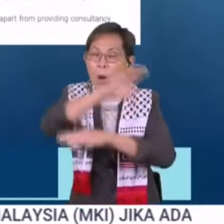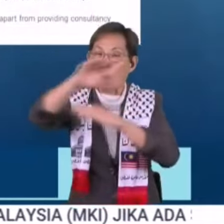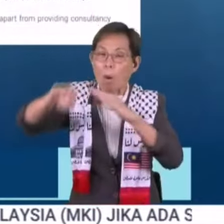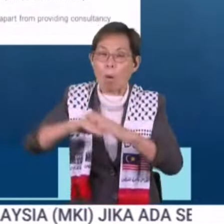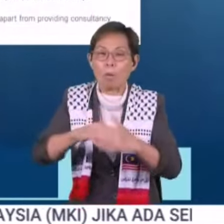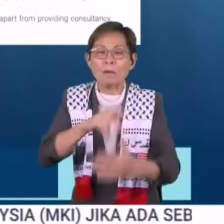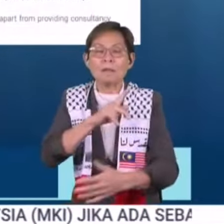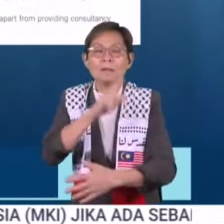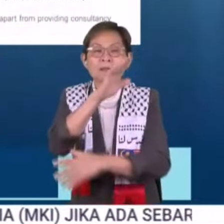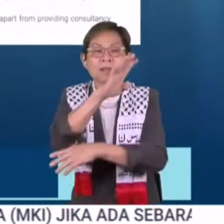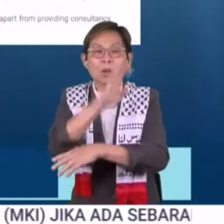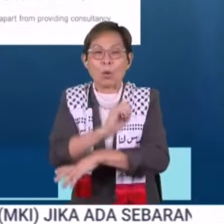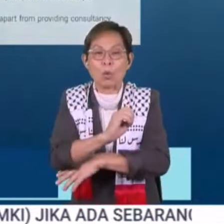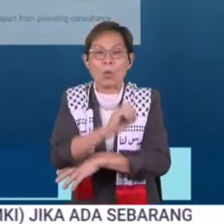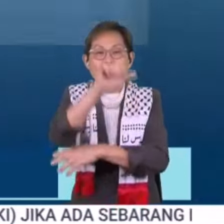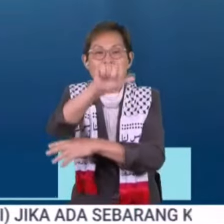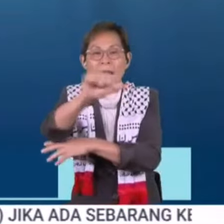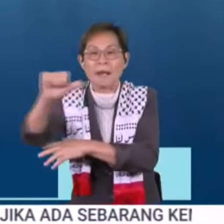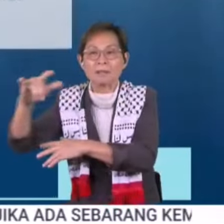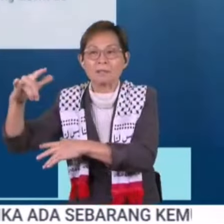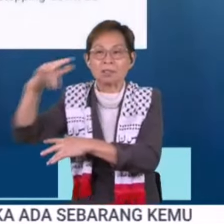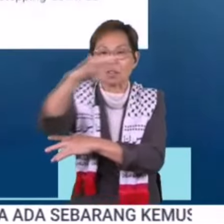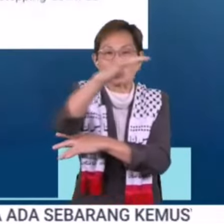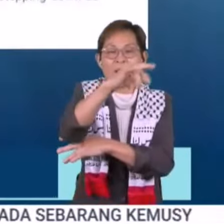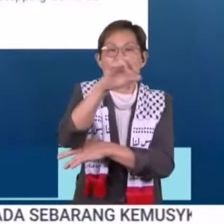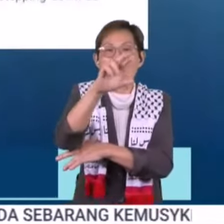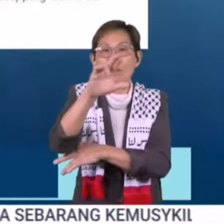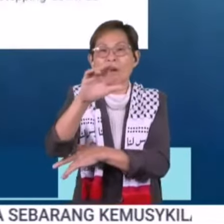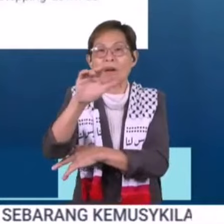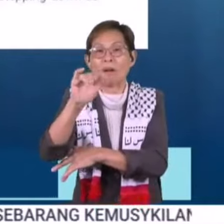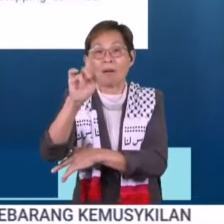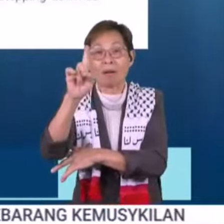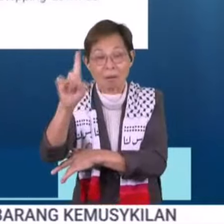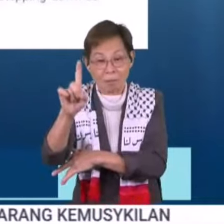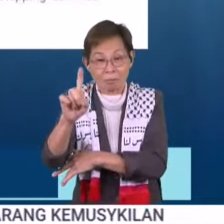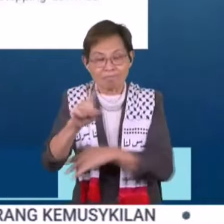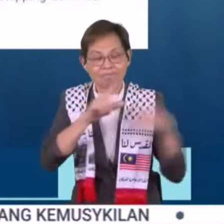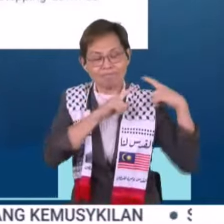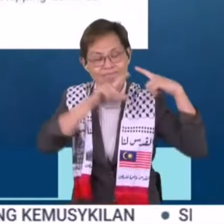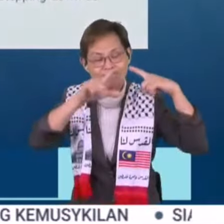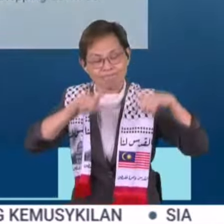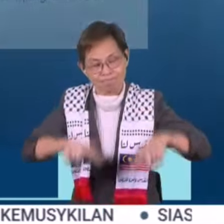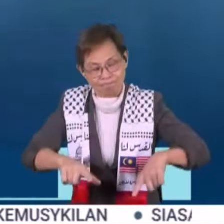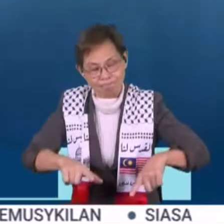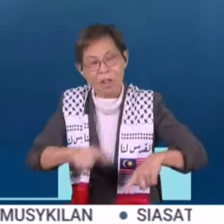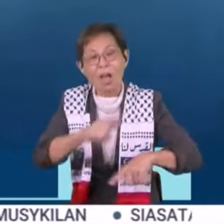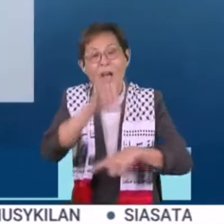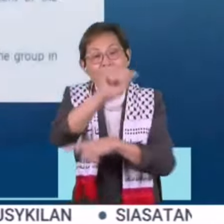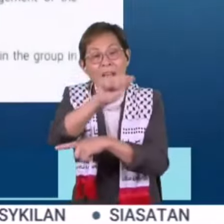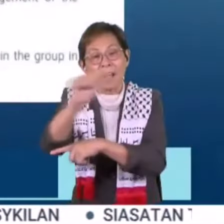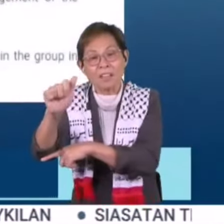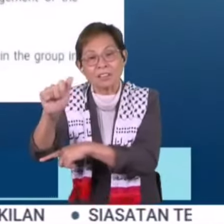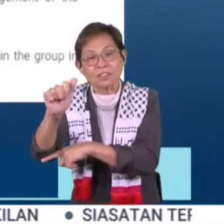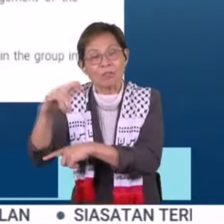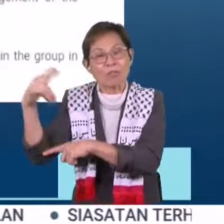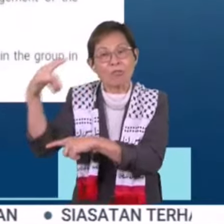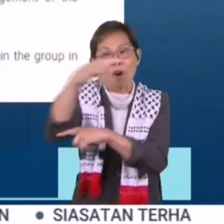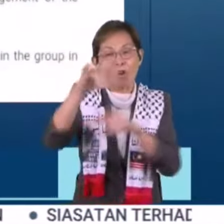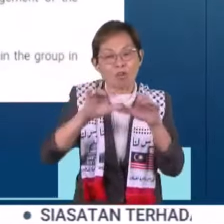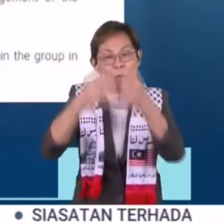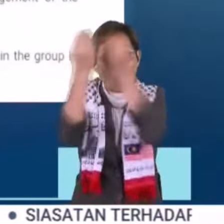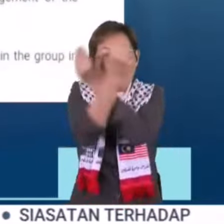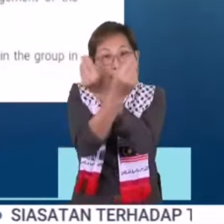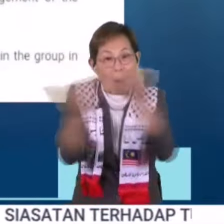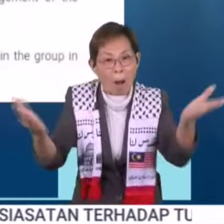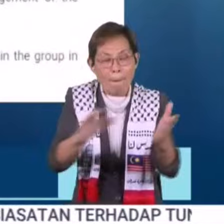Ketua Pegawai Eksekutif AirAsia Berhad, Riyad Asmat, meletak jawatan hari ini. Bagaimanapun, AirAsia Aviation Group